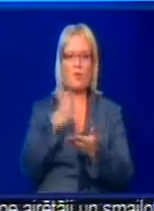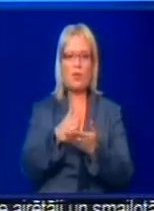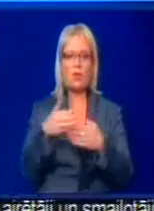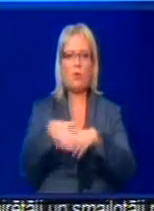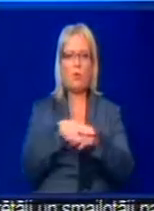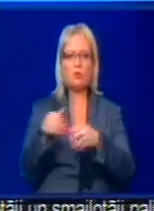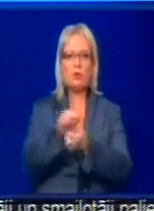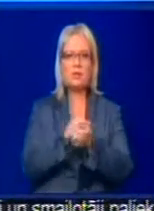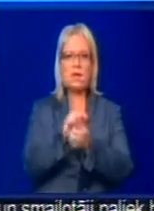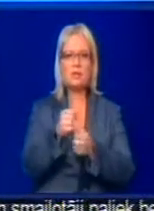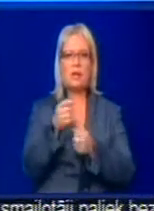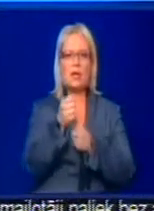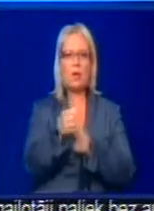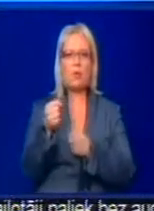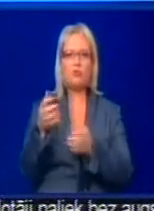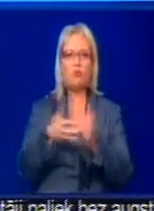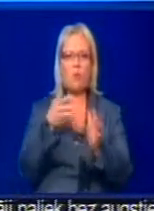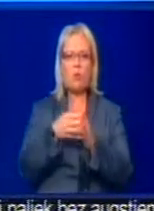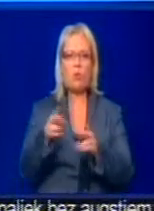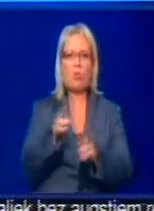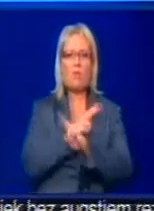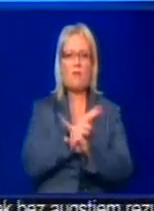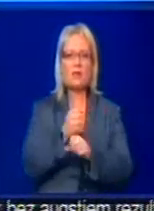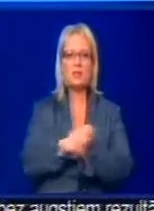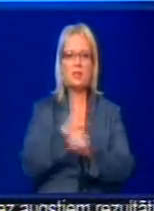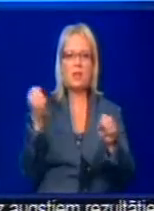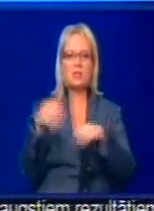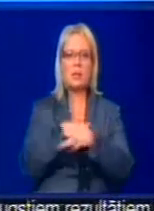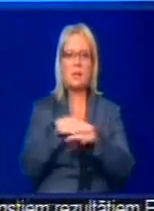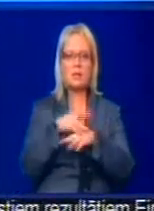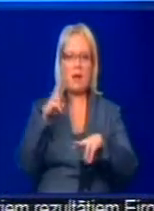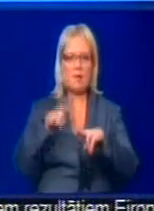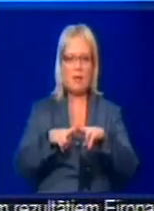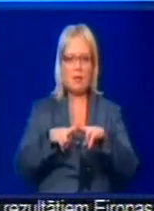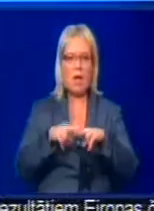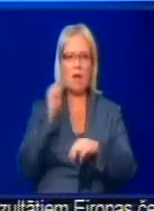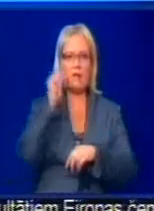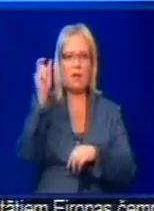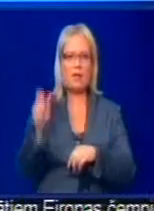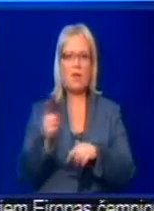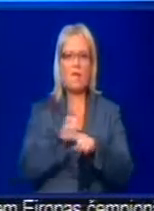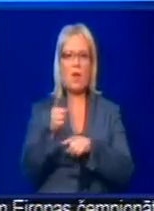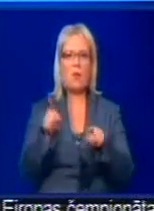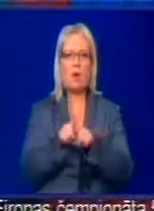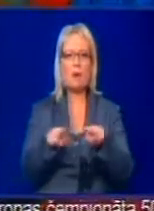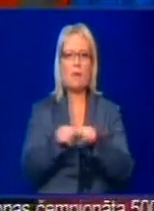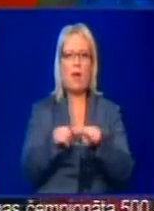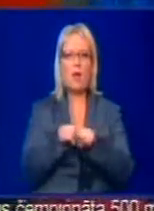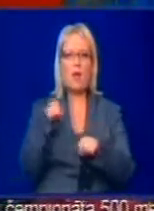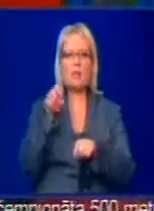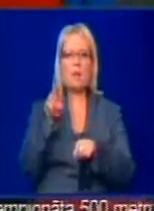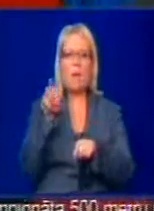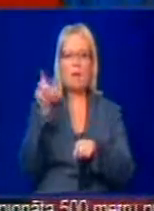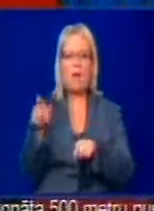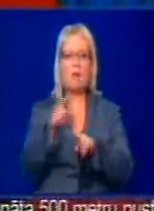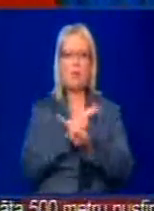vidū masu iznīcināšanas ieroču izmantošana un nonāvēšana ar spridzināšanu sabiedriskā vietā. Carnajev vaino arī brāļa Tamerlana